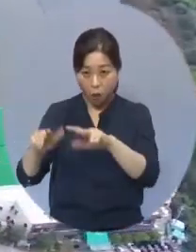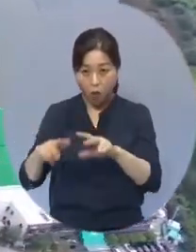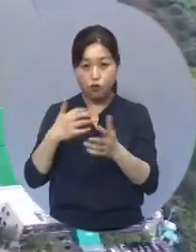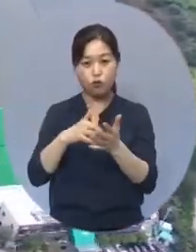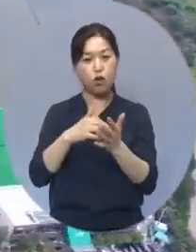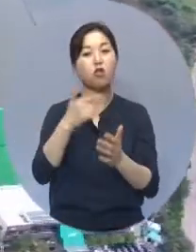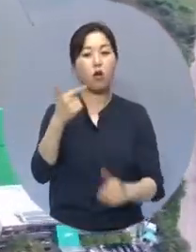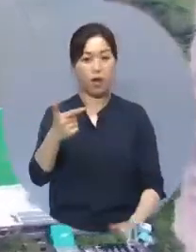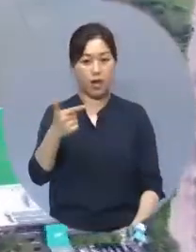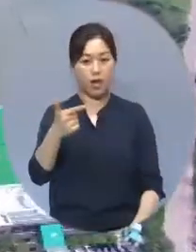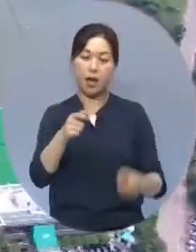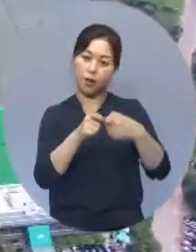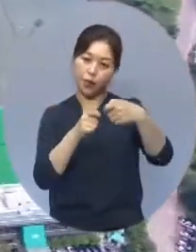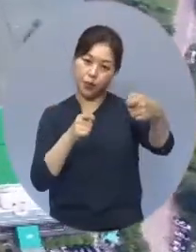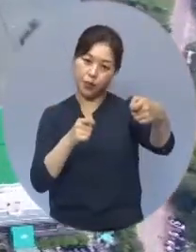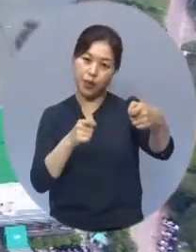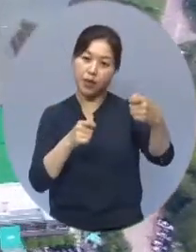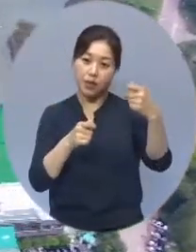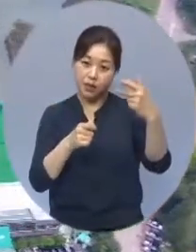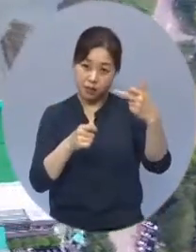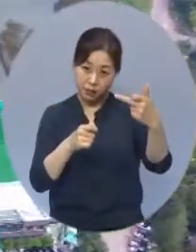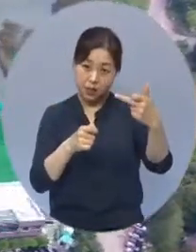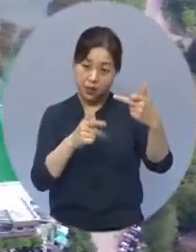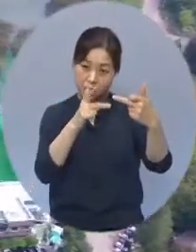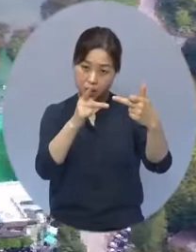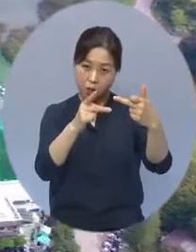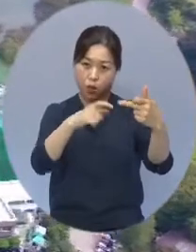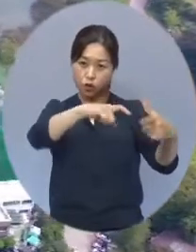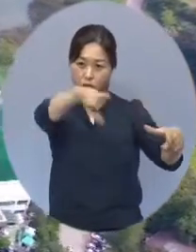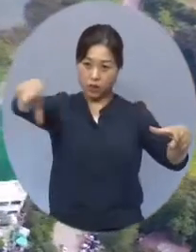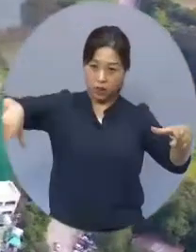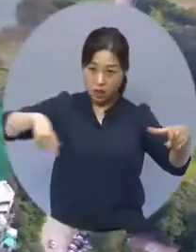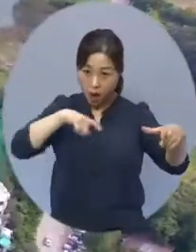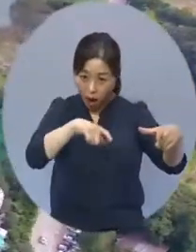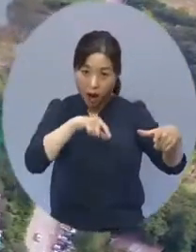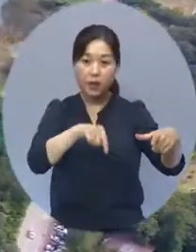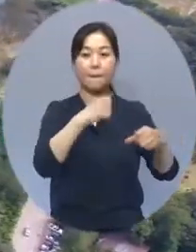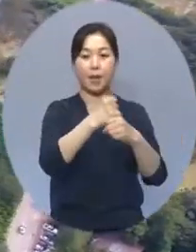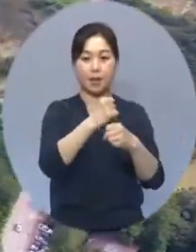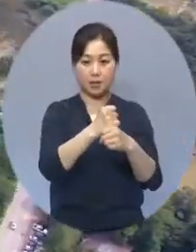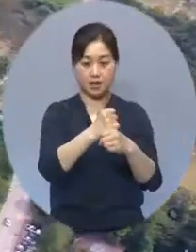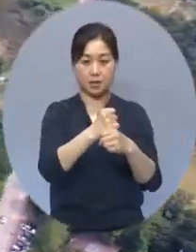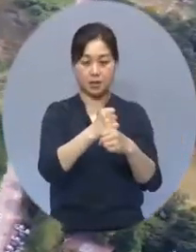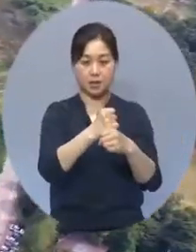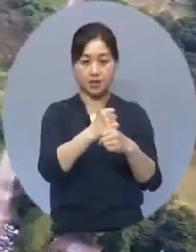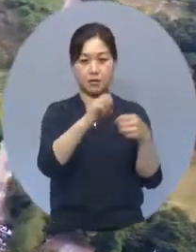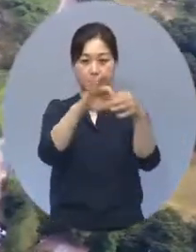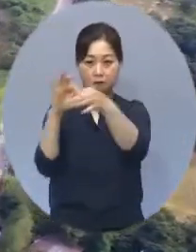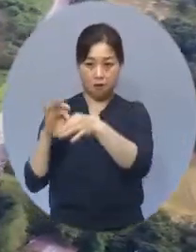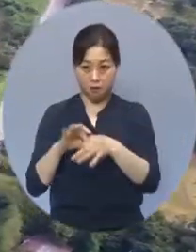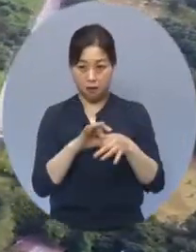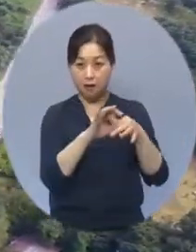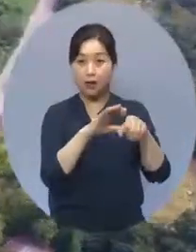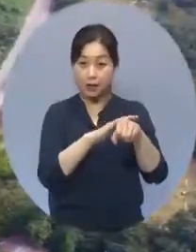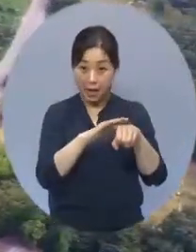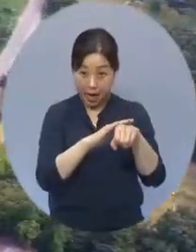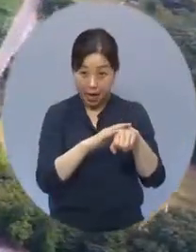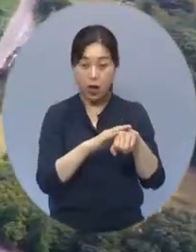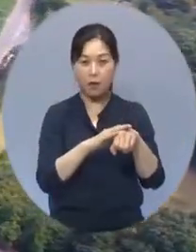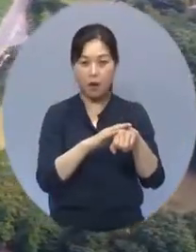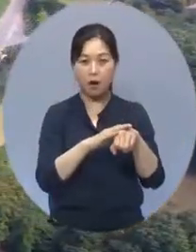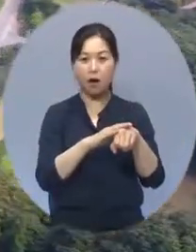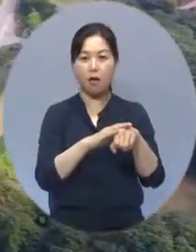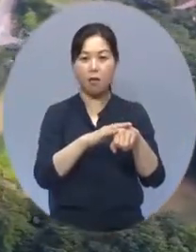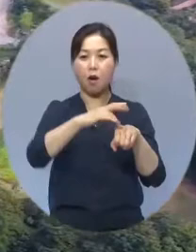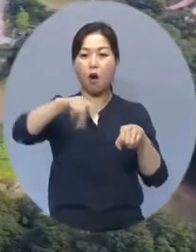한 17km 구간 안에 만들어요. 그러면 그것을 벨트로 잘 연결해 주면 예를 들면 걸어서 다닐